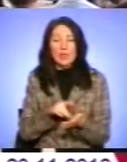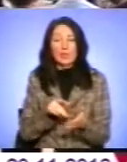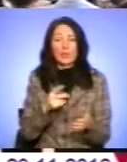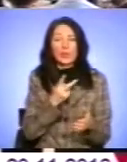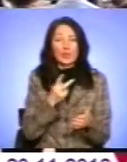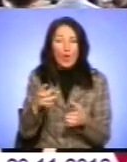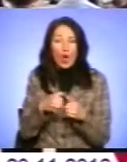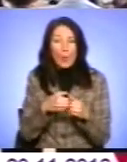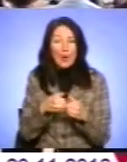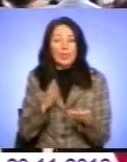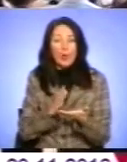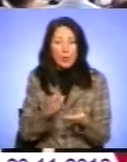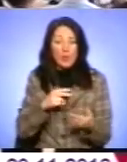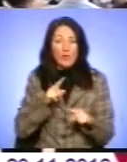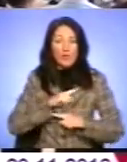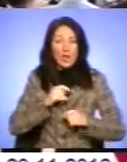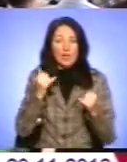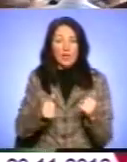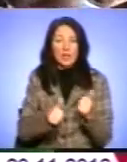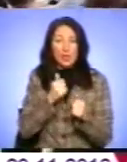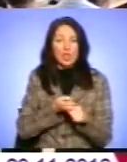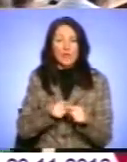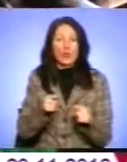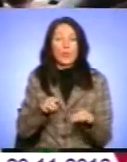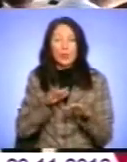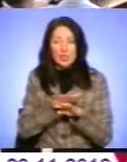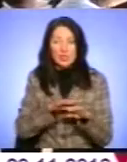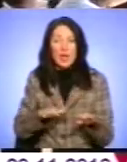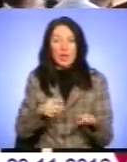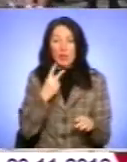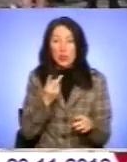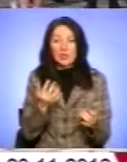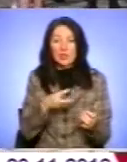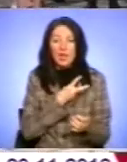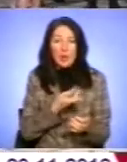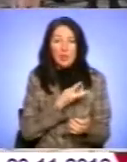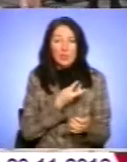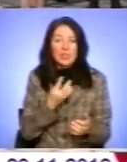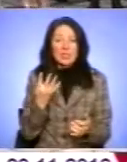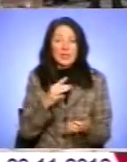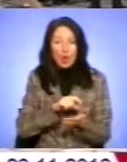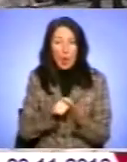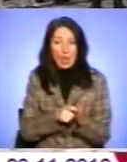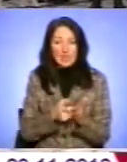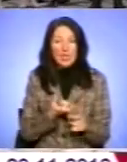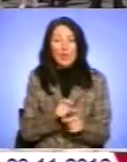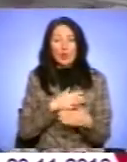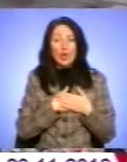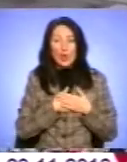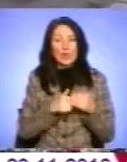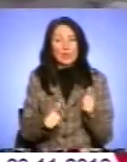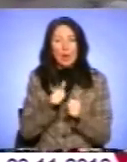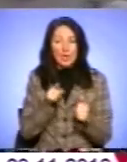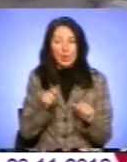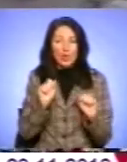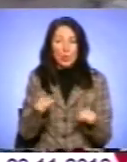переможців вийшли в фінал. Сьогодні вони в цьому залі змагаються. Ви бачите, який азарт, скільки емоцій. Четвертокласники дуже люблять ці змагання, адже